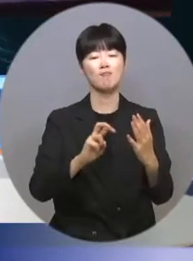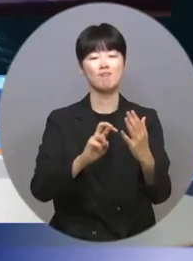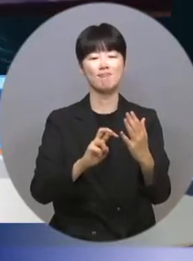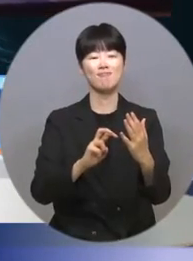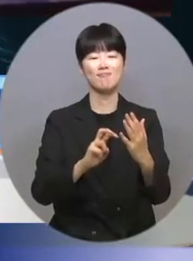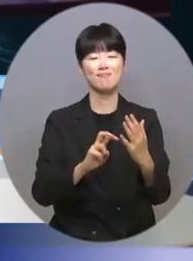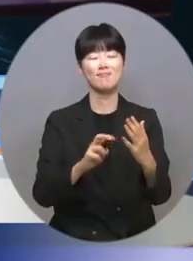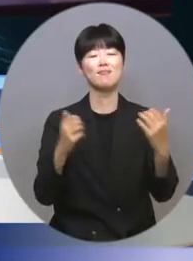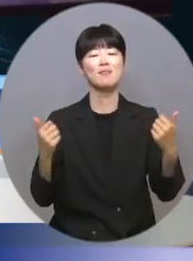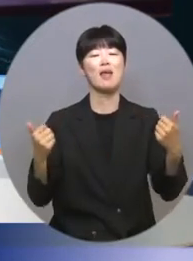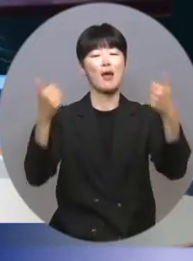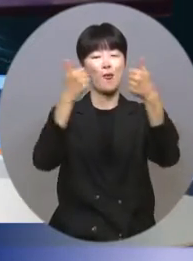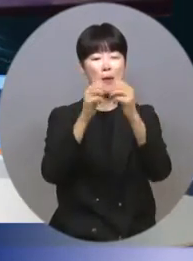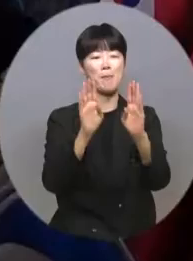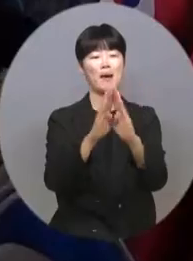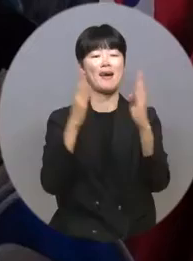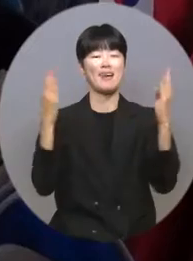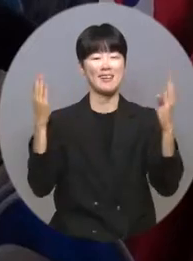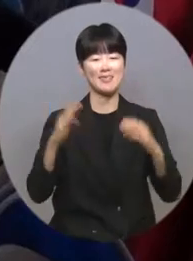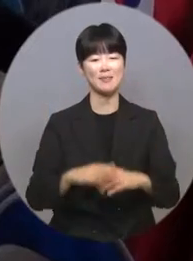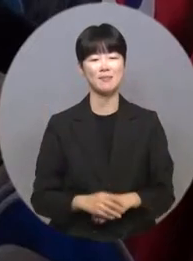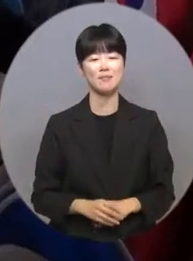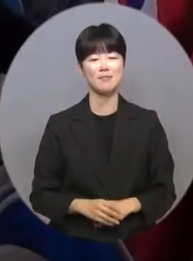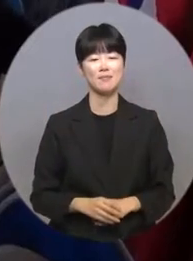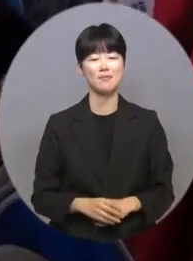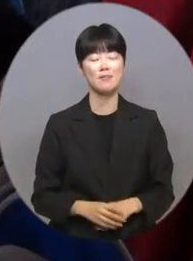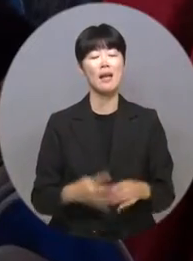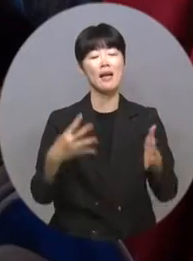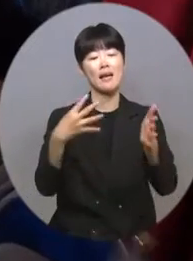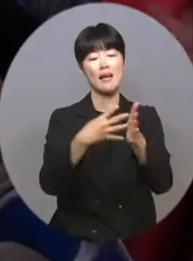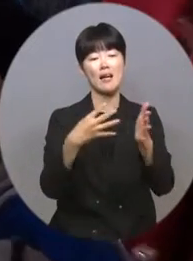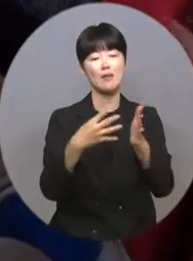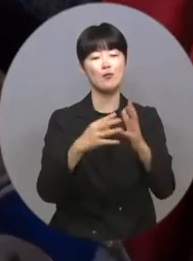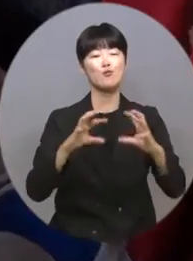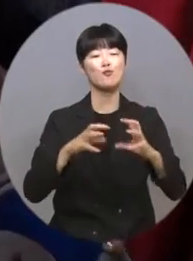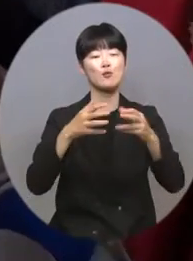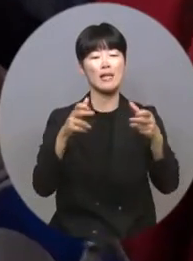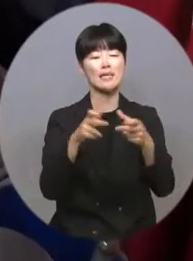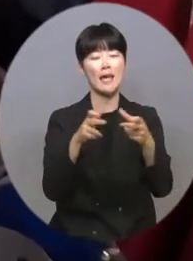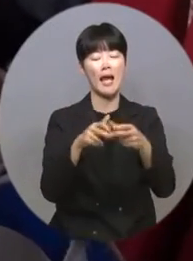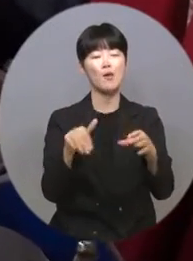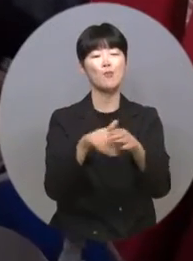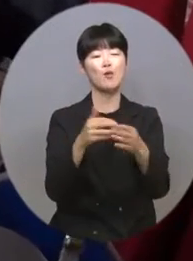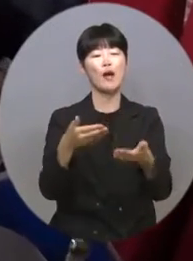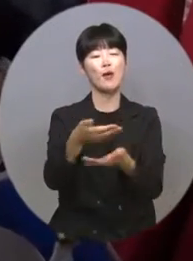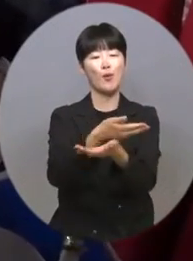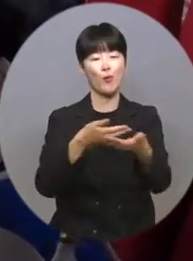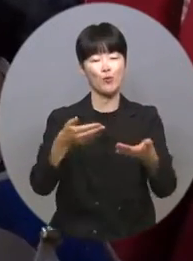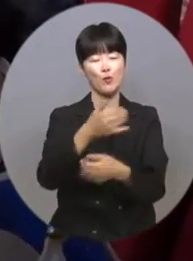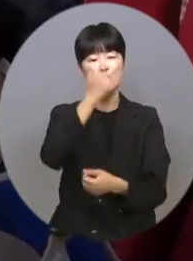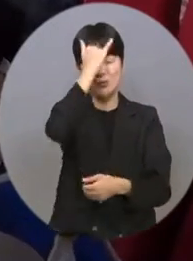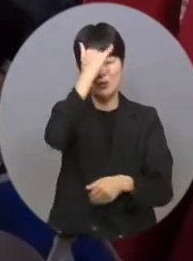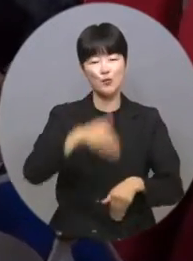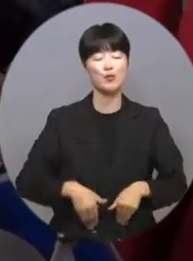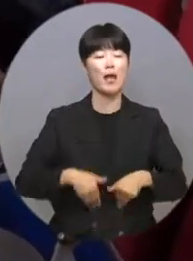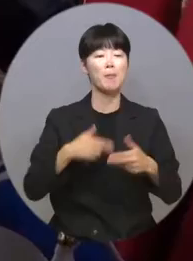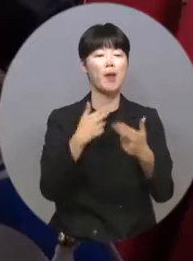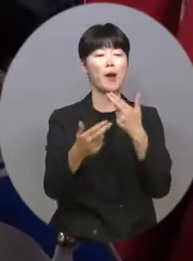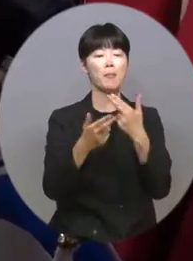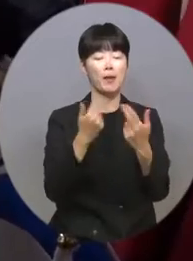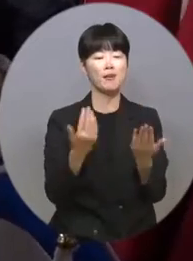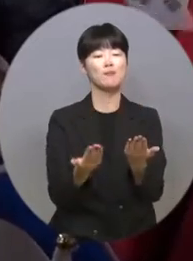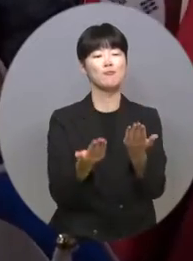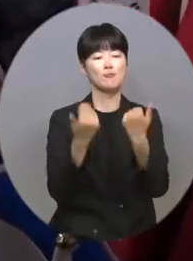기자가 보도합니다. 사단법인 국제장애인 문화교류 충남협회가 주관하는 제5회 충남 장애인